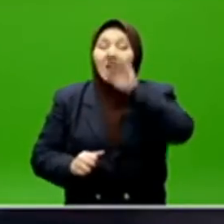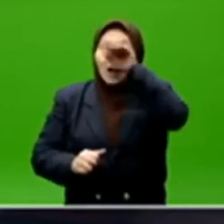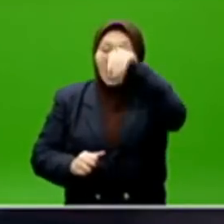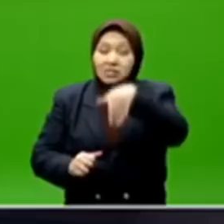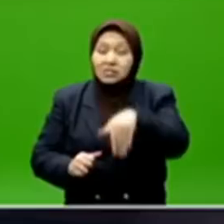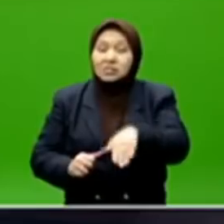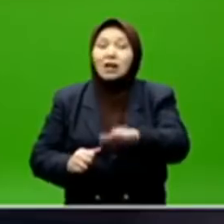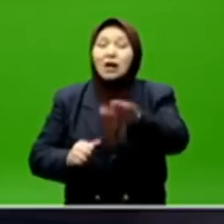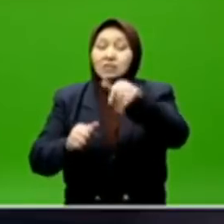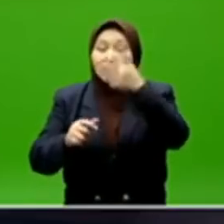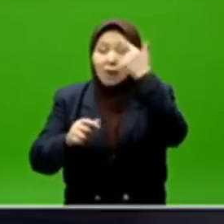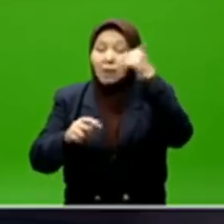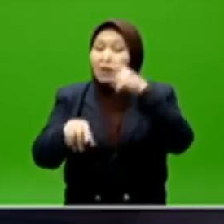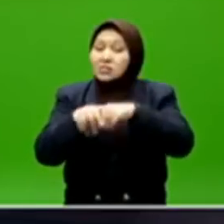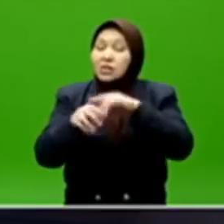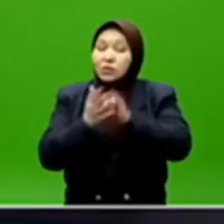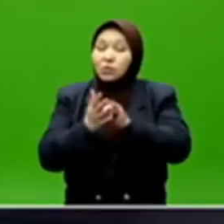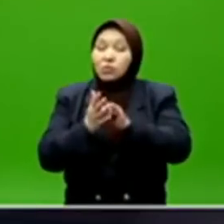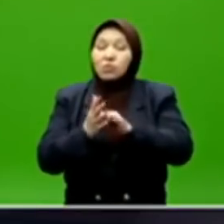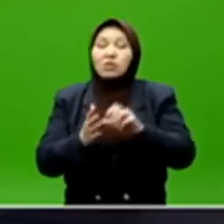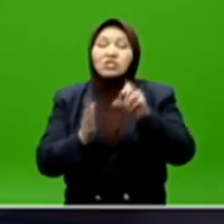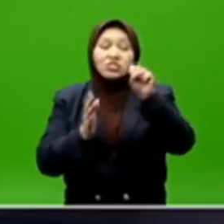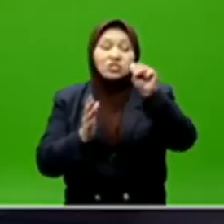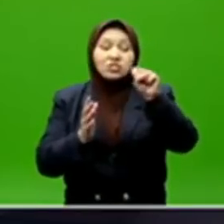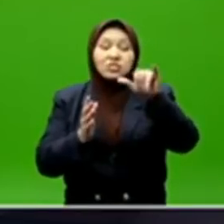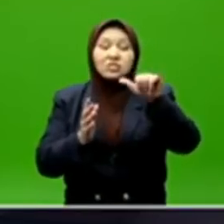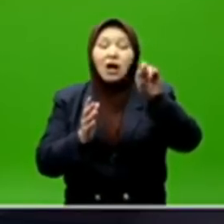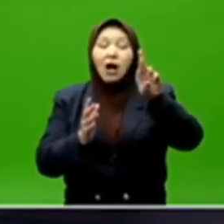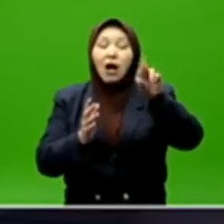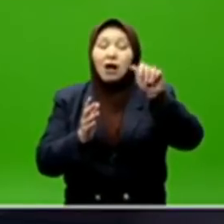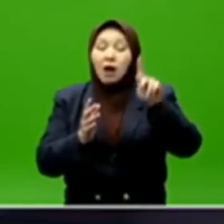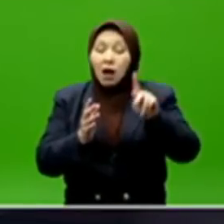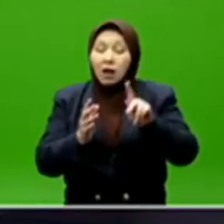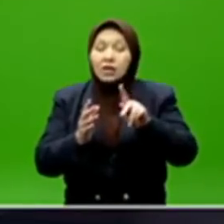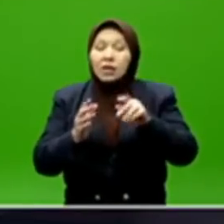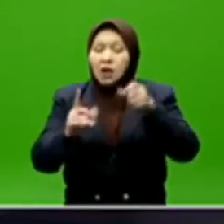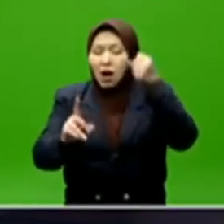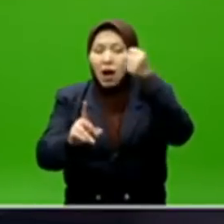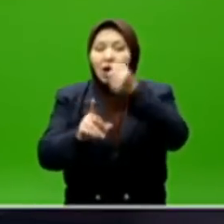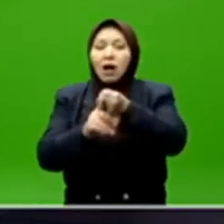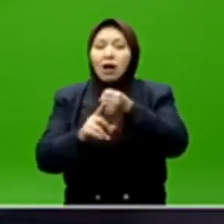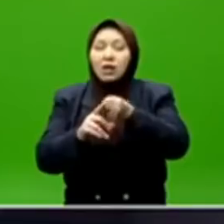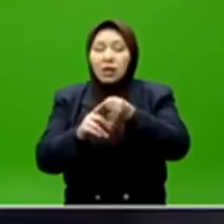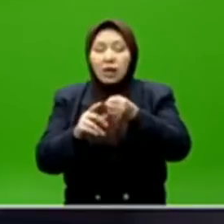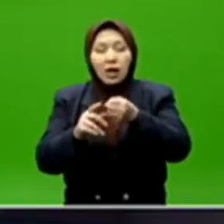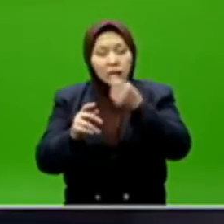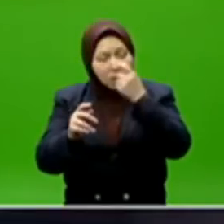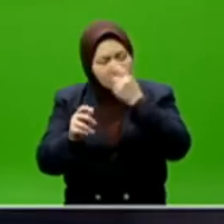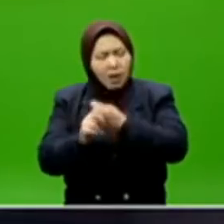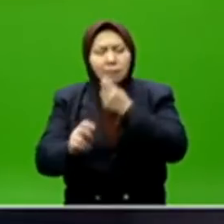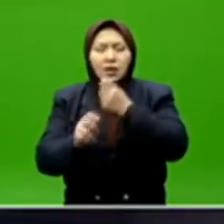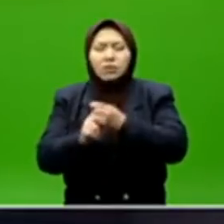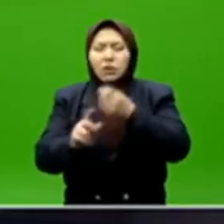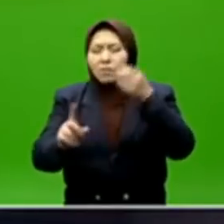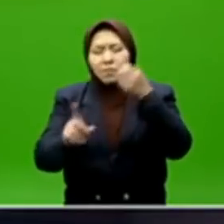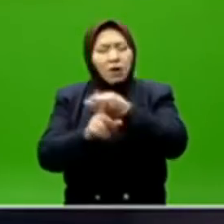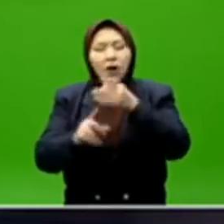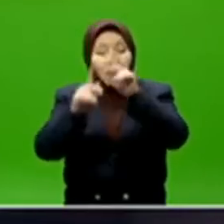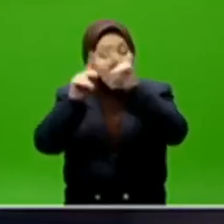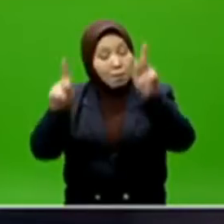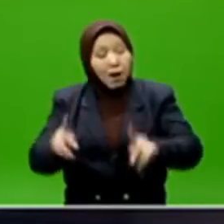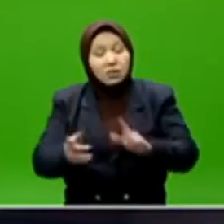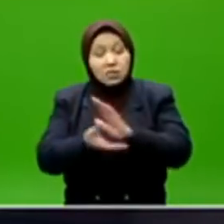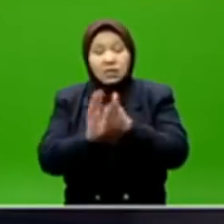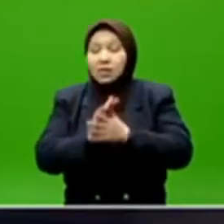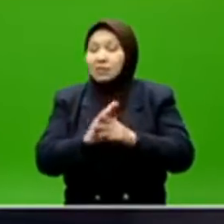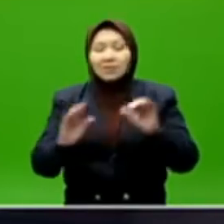syarak dilanggar. Ya, syariat Allah dilanggar, dia nak cuba hentam kepada Kaabah, maka Allah tidak benarkan keamanan pada